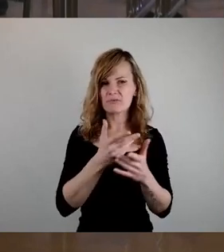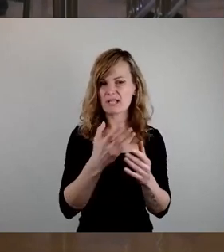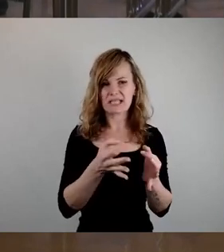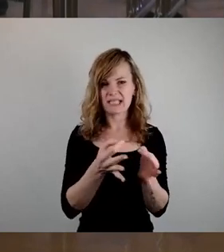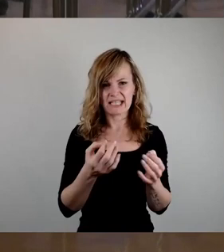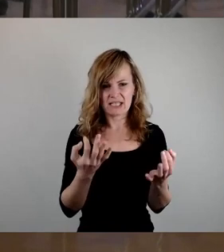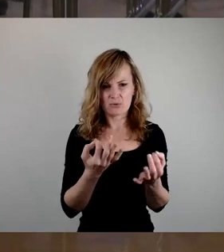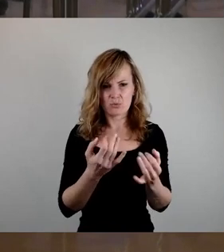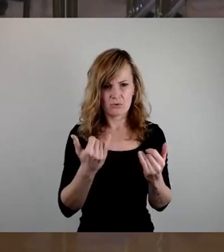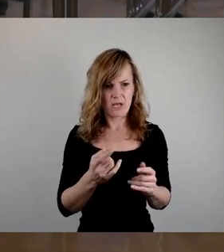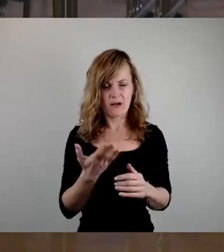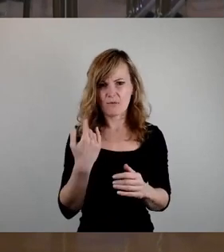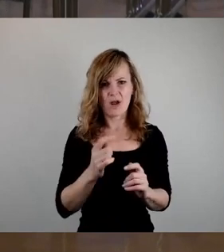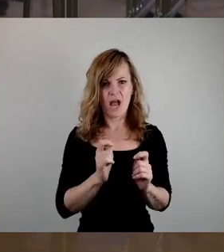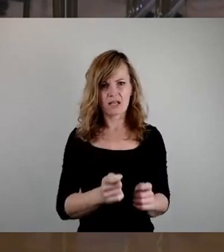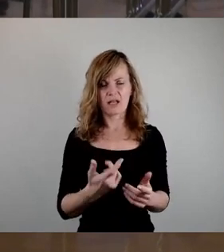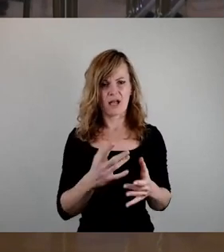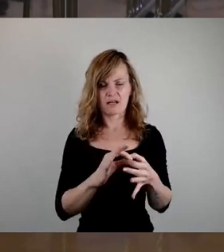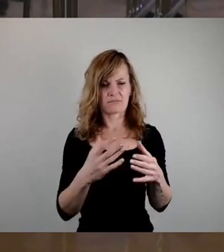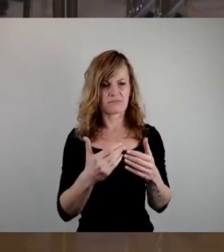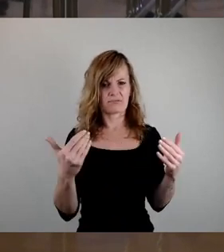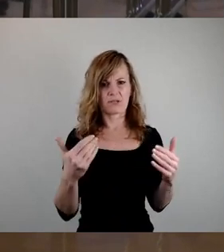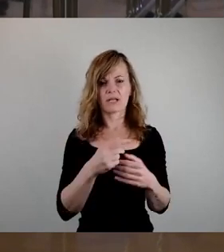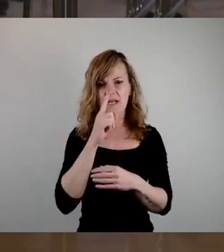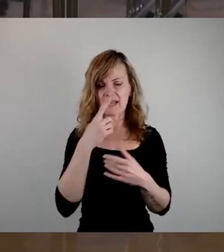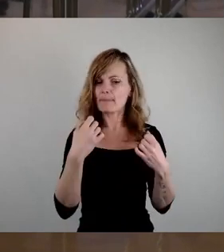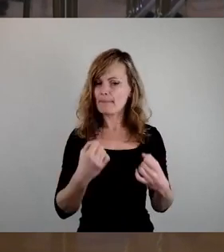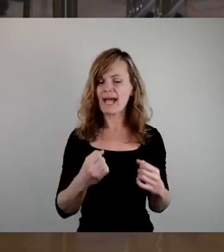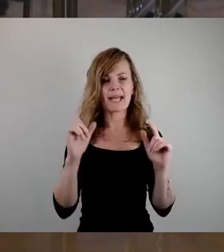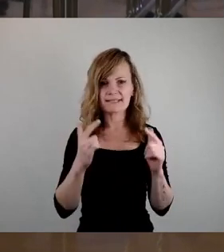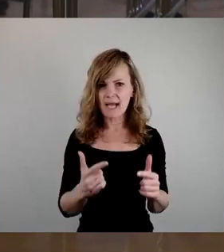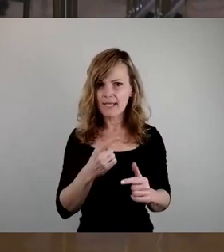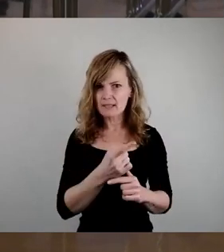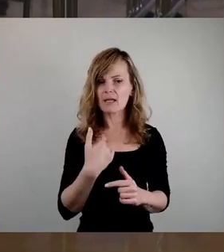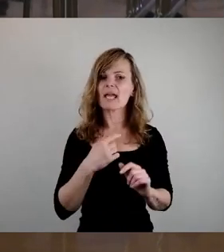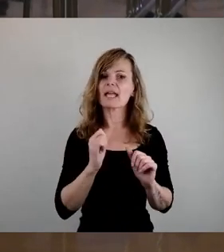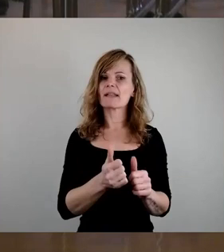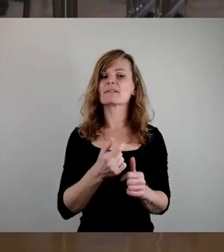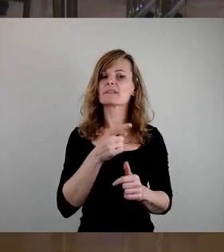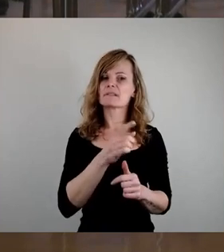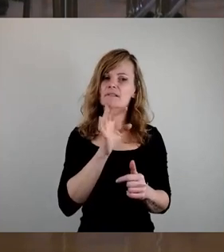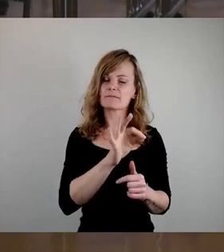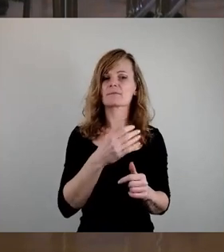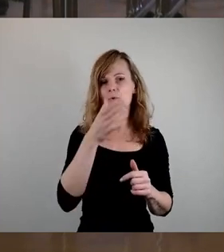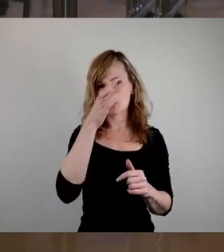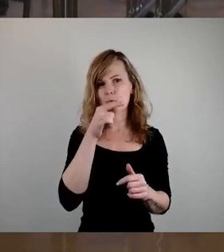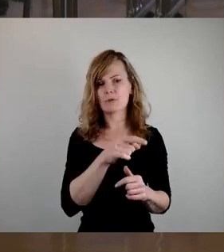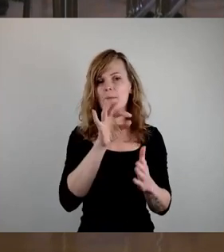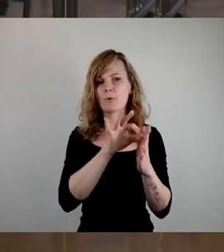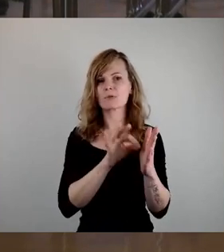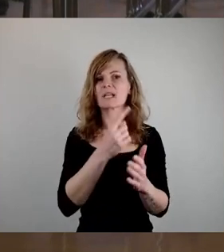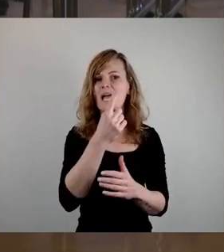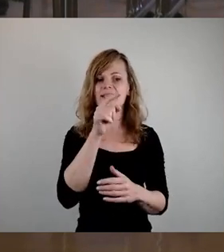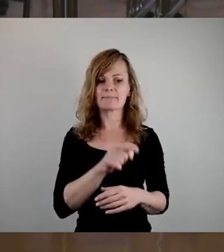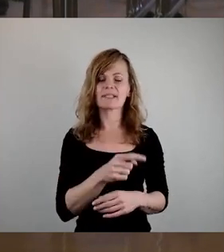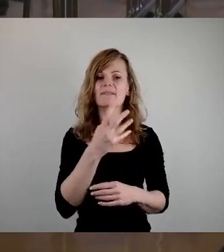was hier beantragt wird. Sollte das keine Mehrheit finden, würde ich hilfsweise bei dem Antrag der Grünen die Punkte 1 bis 4